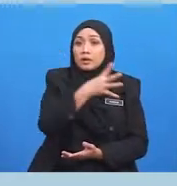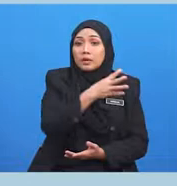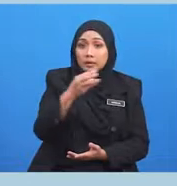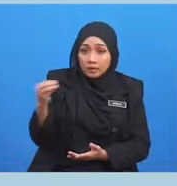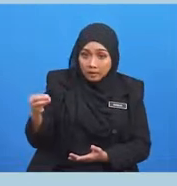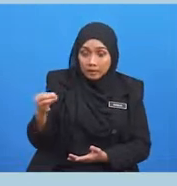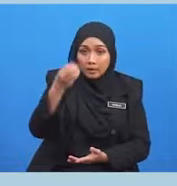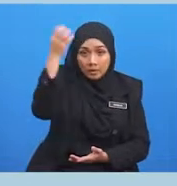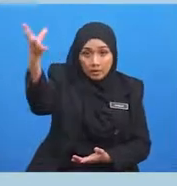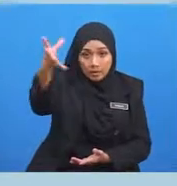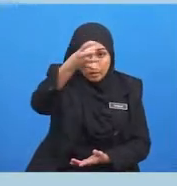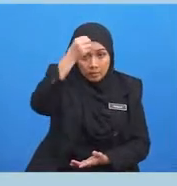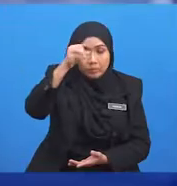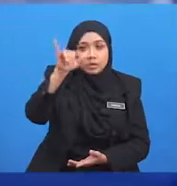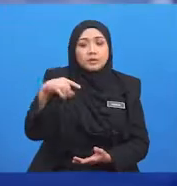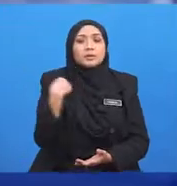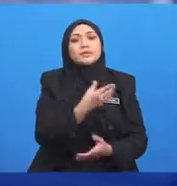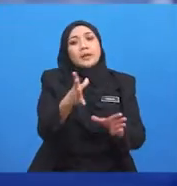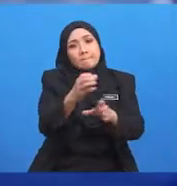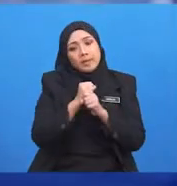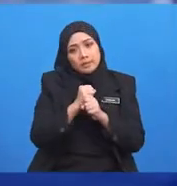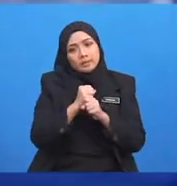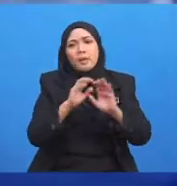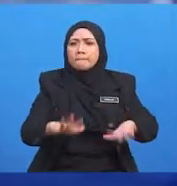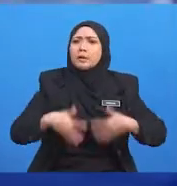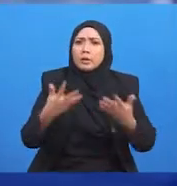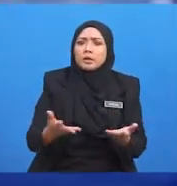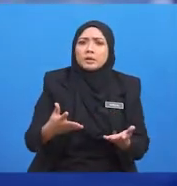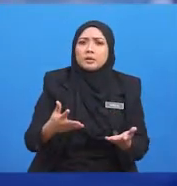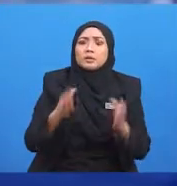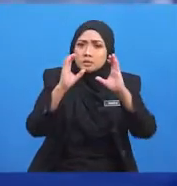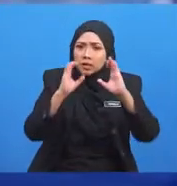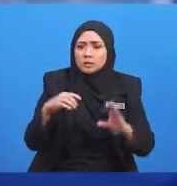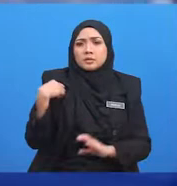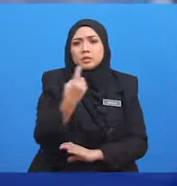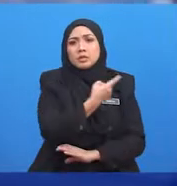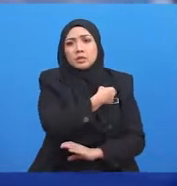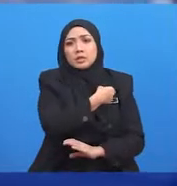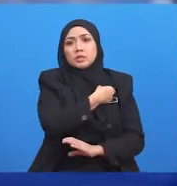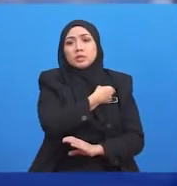diperolehi. Bagaimanakah cara kita